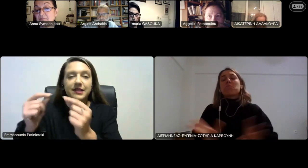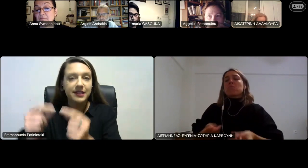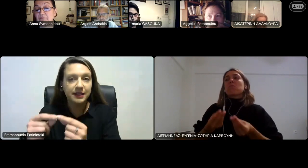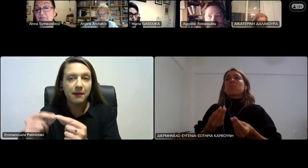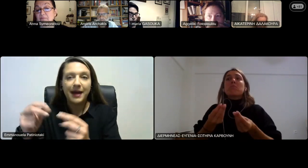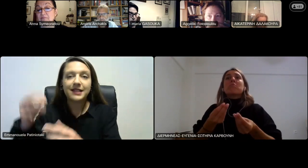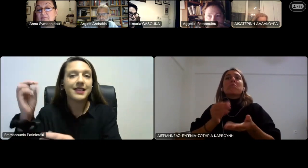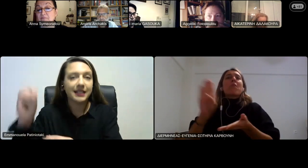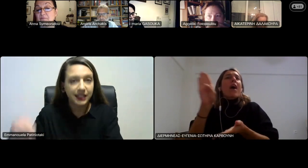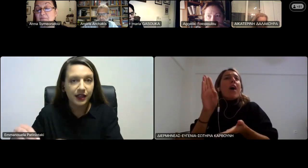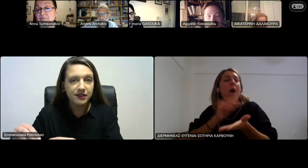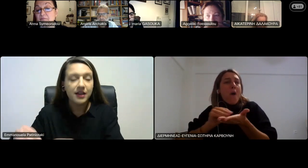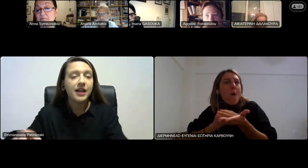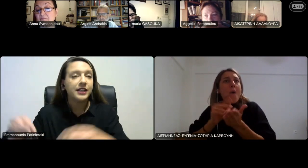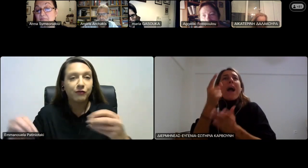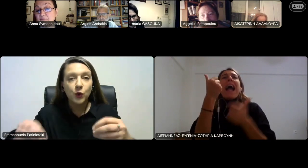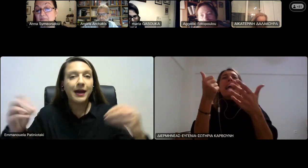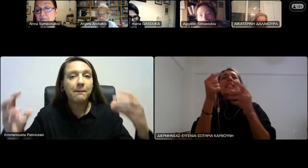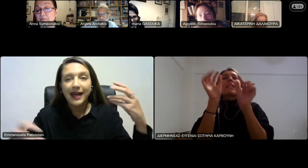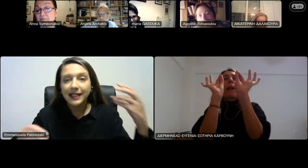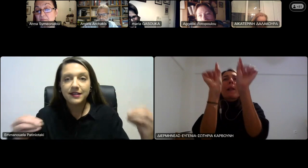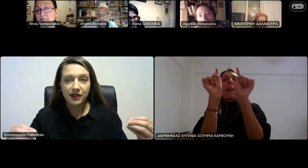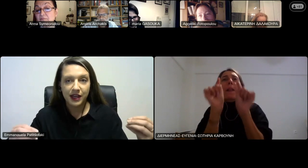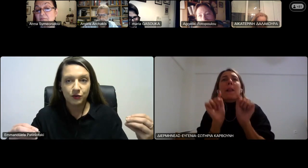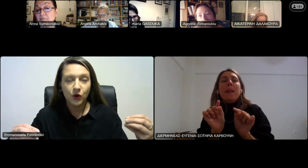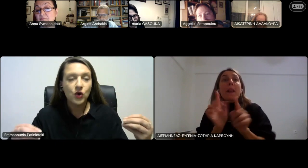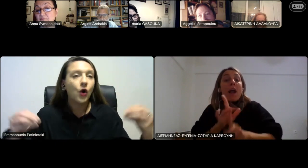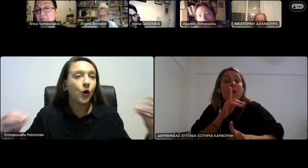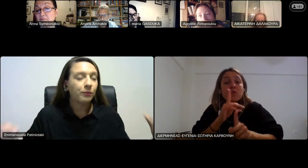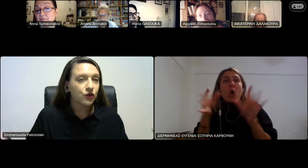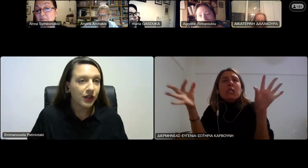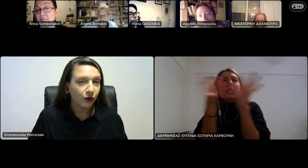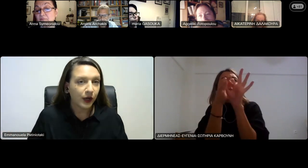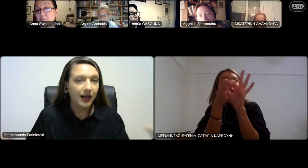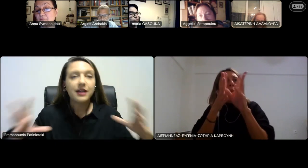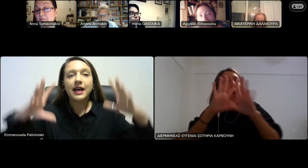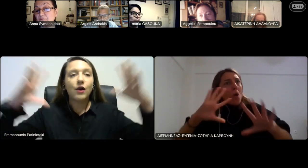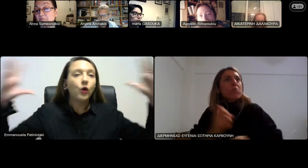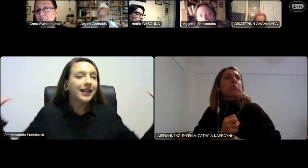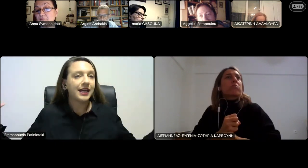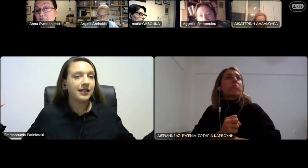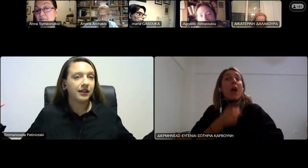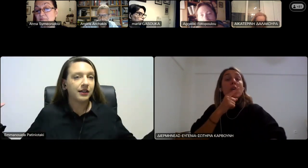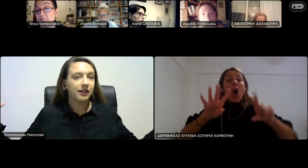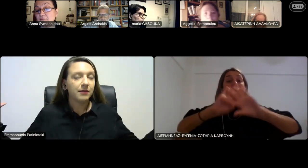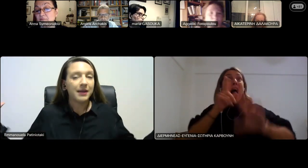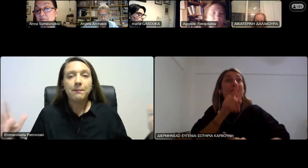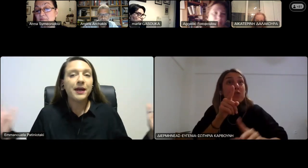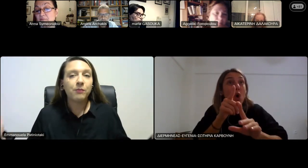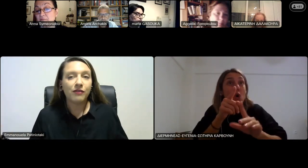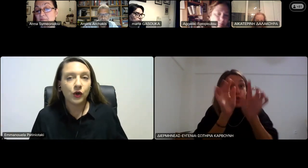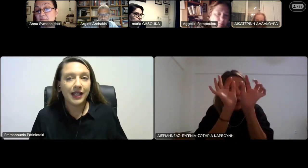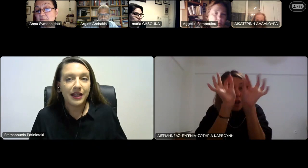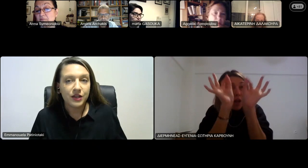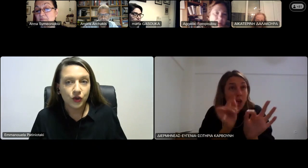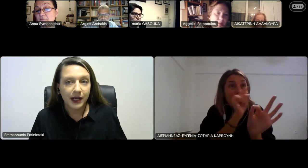ένα σύστημα με 6 ακίδες να βρούμε έναν συνδυασμό ο οποίος να αφορά όλα τα γέννη. Είναι πάρα